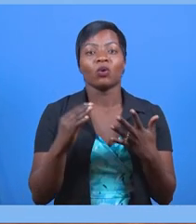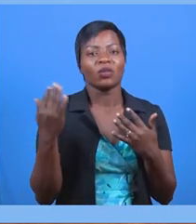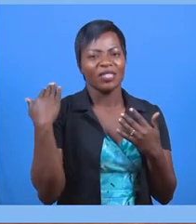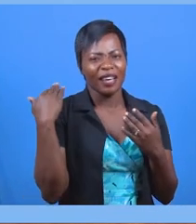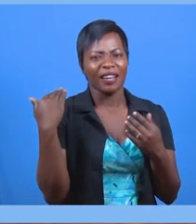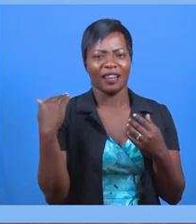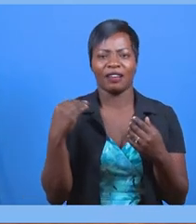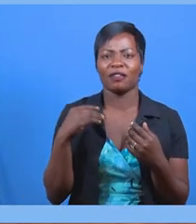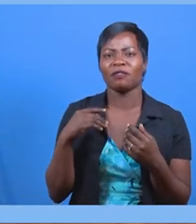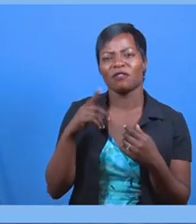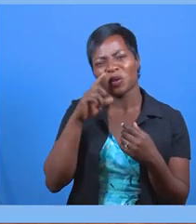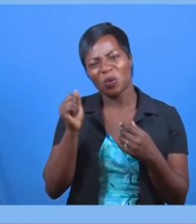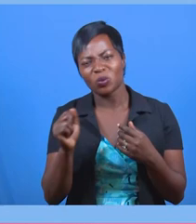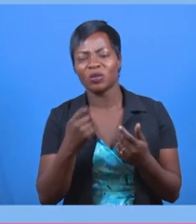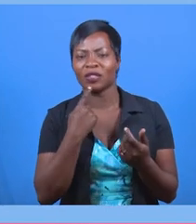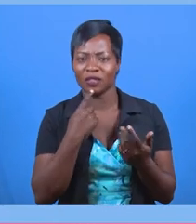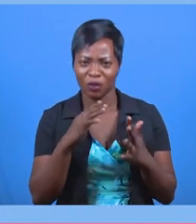vaona zvikuru